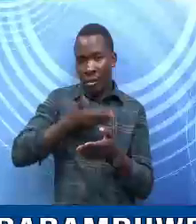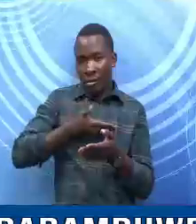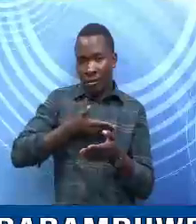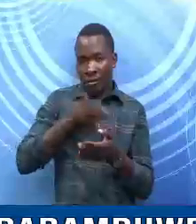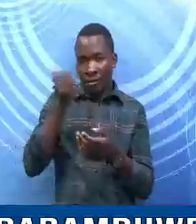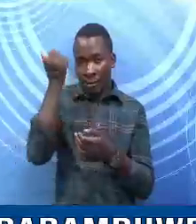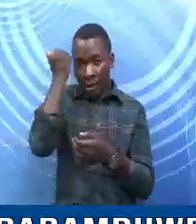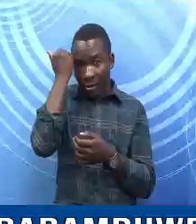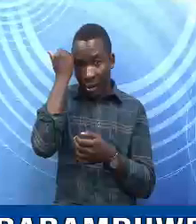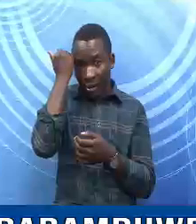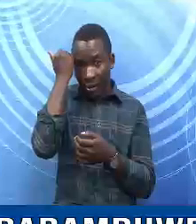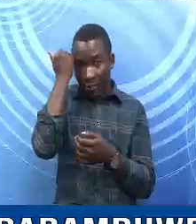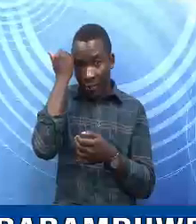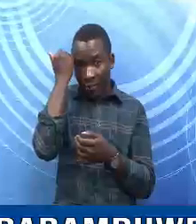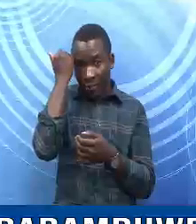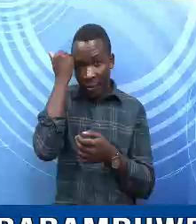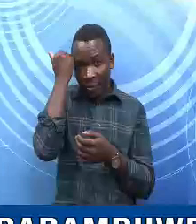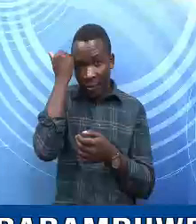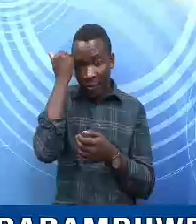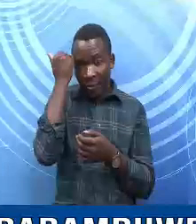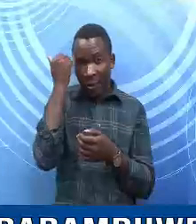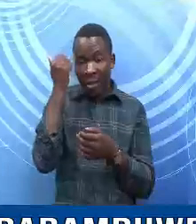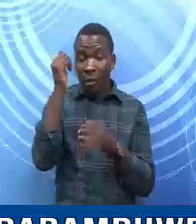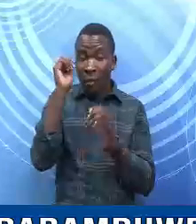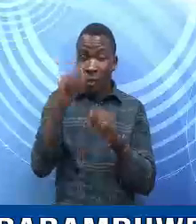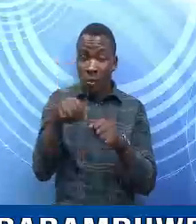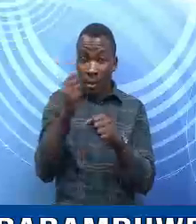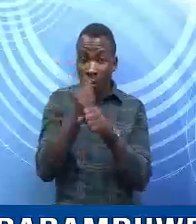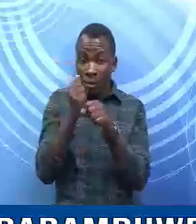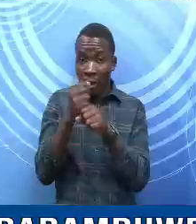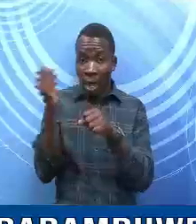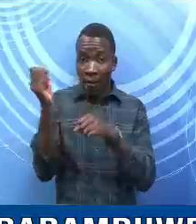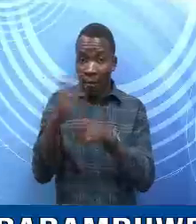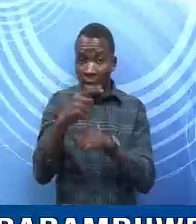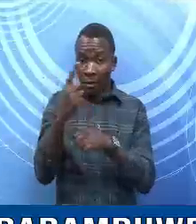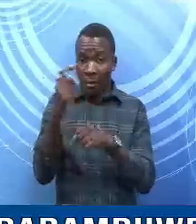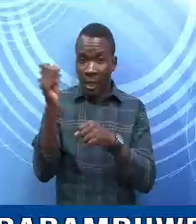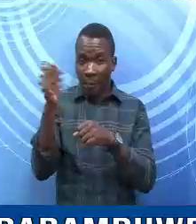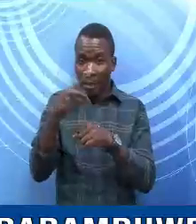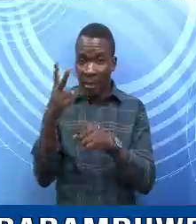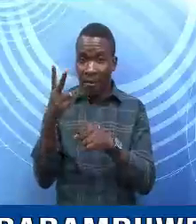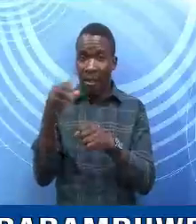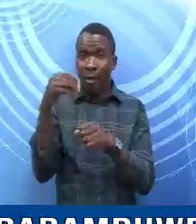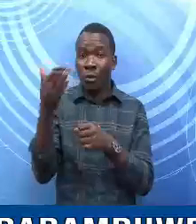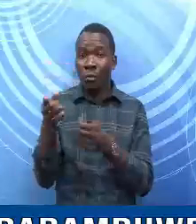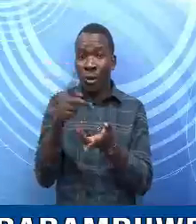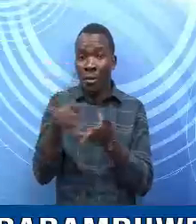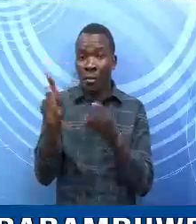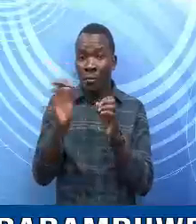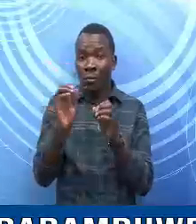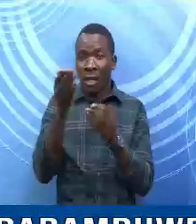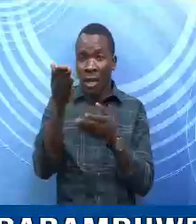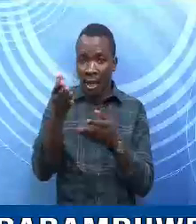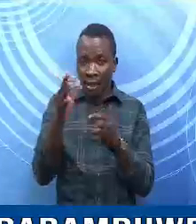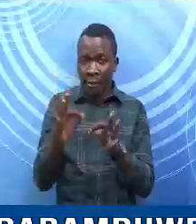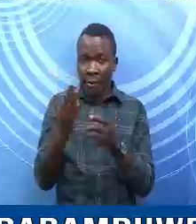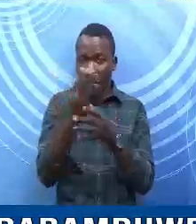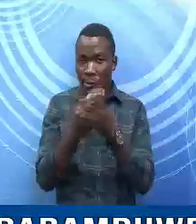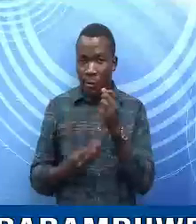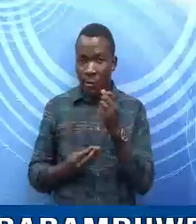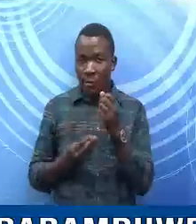iwe hamare kwezi amezi abiri niba arangiza bamwambure, hari byinshi batakaje. Ubungubu ku giti cyanjye nari